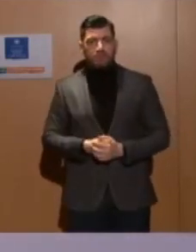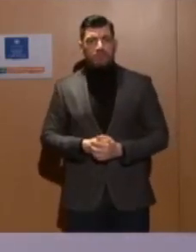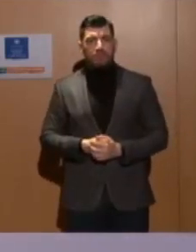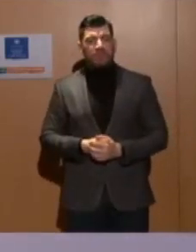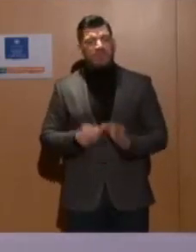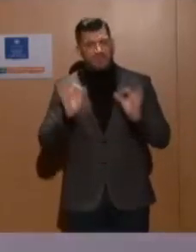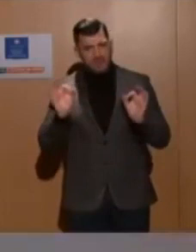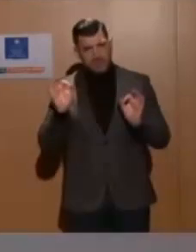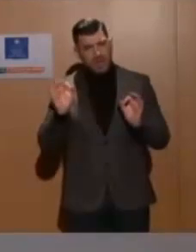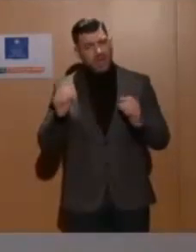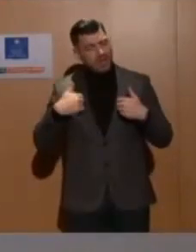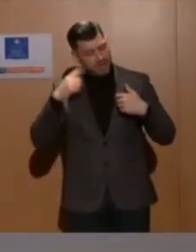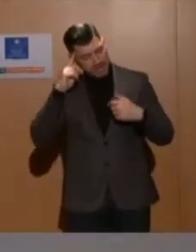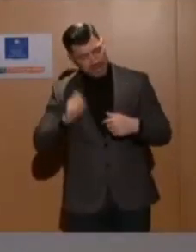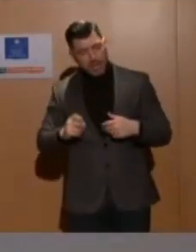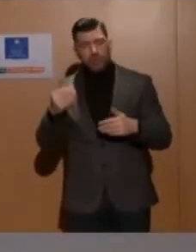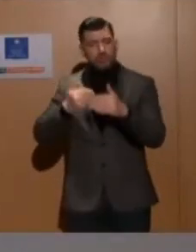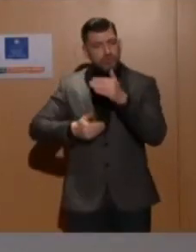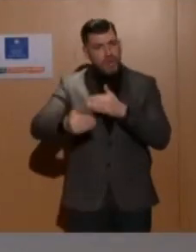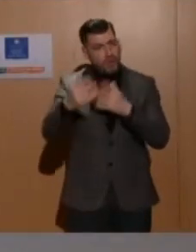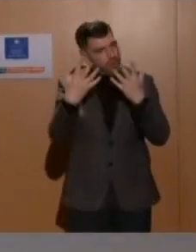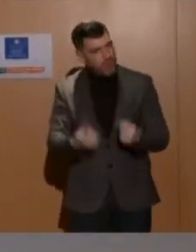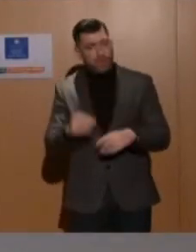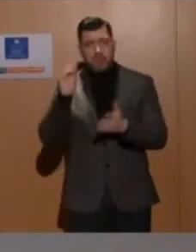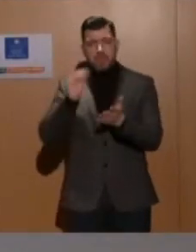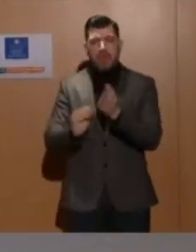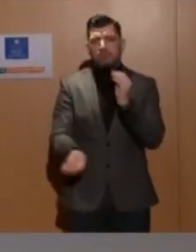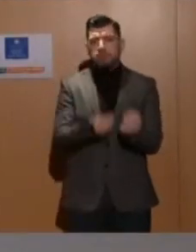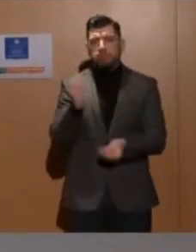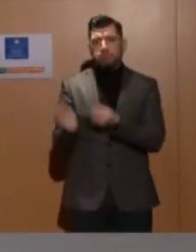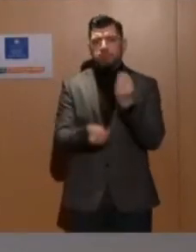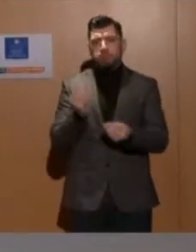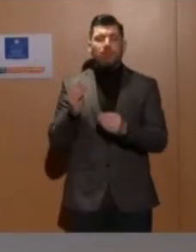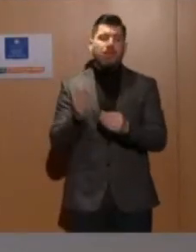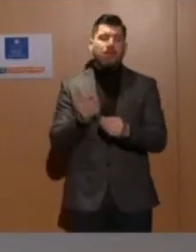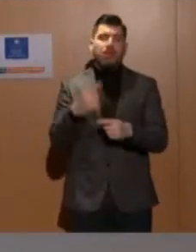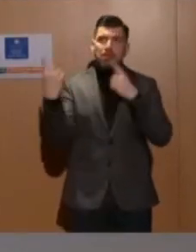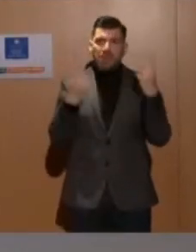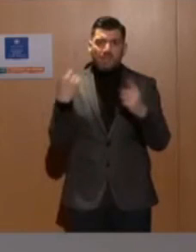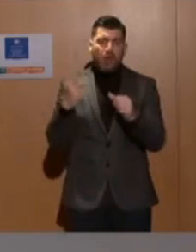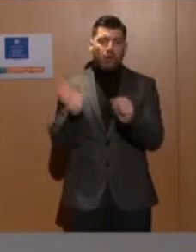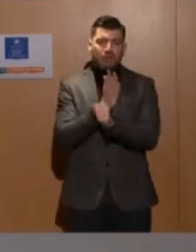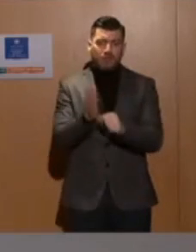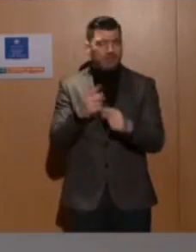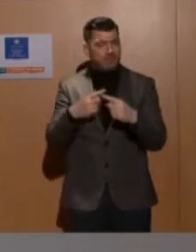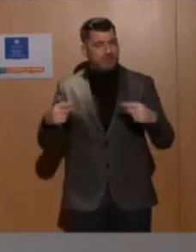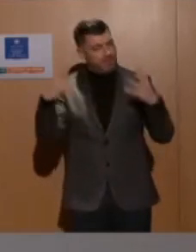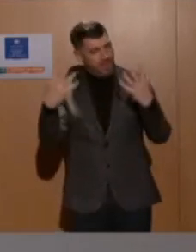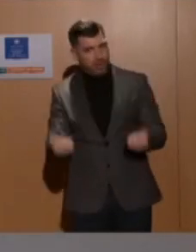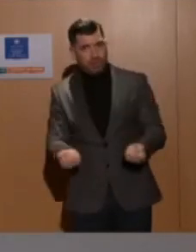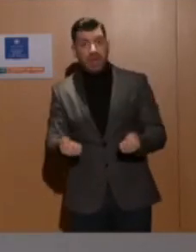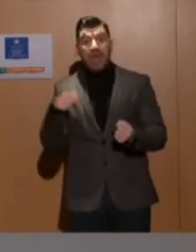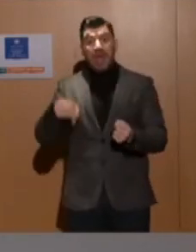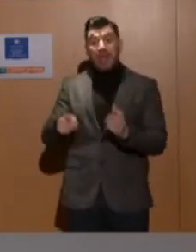έχουμε καταστροφές και στο μέλλον φυσικές. Θα έχουμε, αλλά θα είμαστε όσο μπορούμε καλύτερα προετοιμασμένοι για να τις